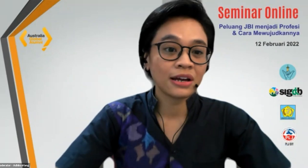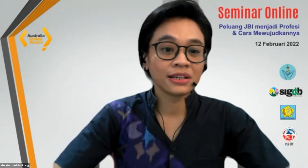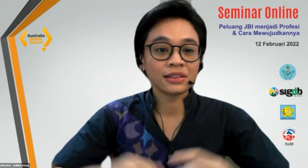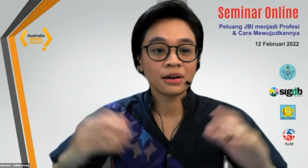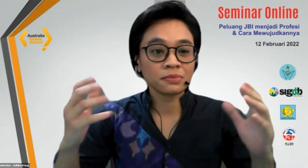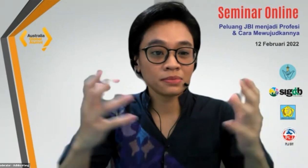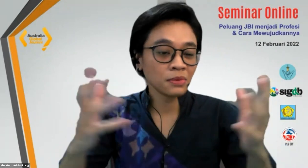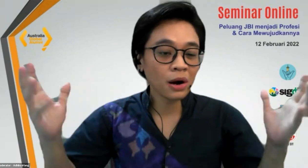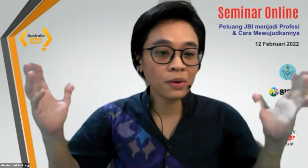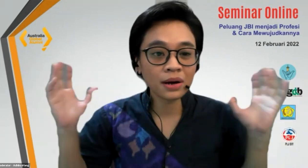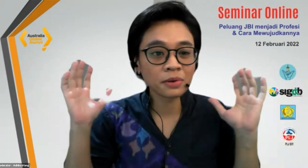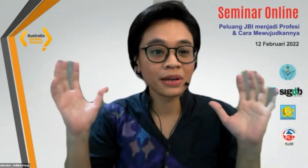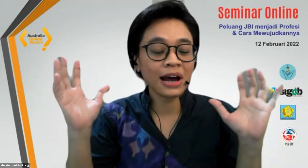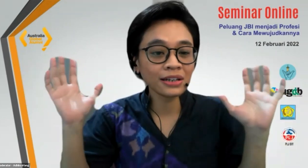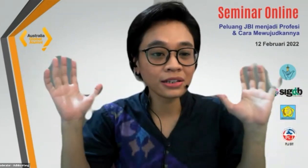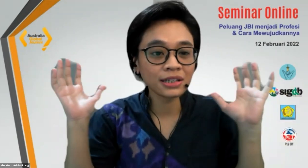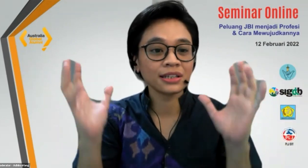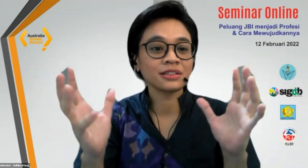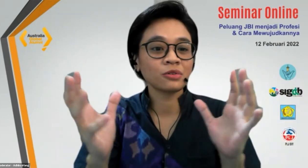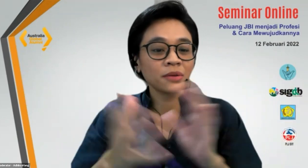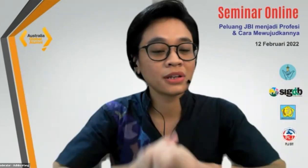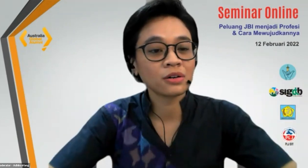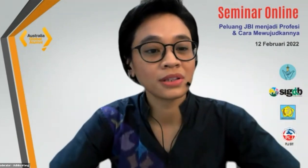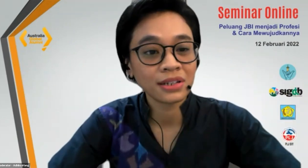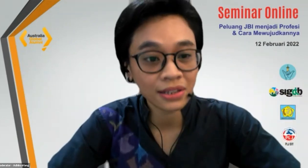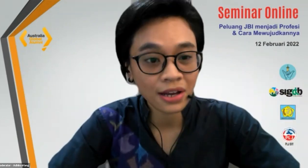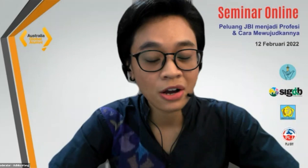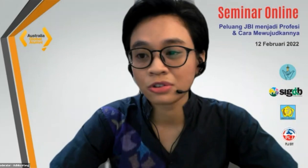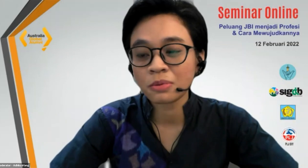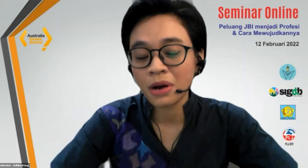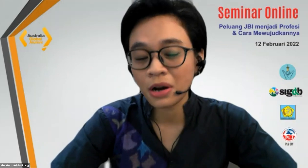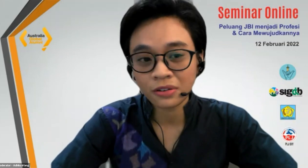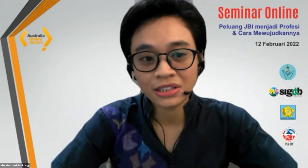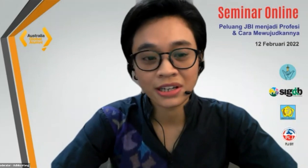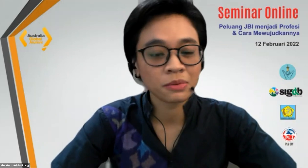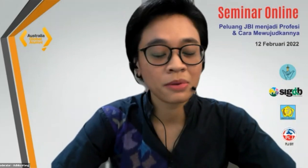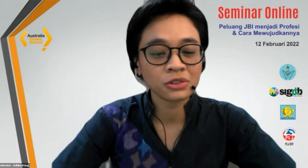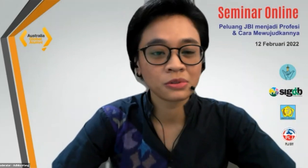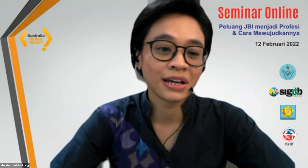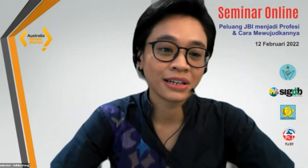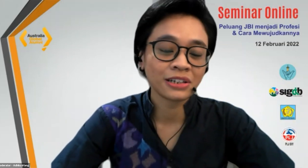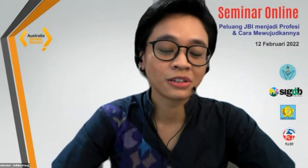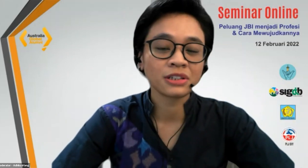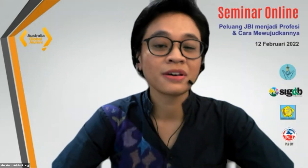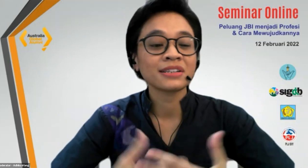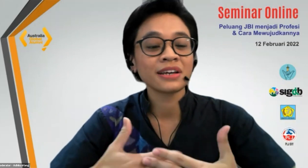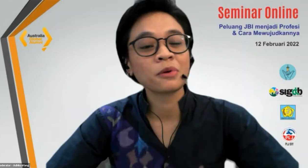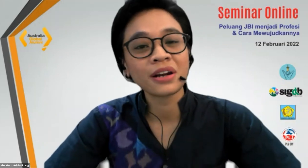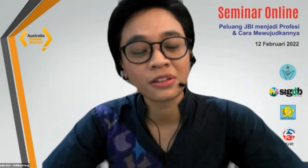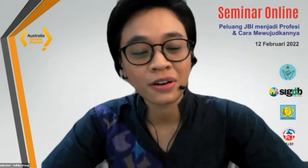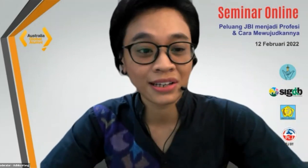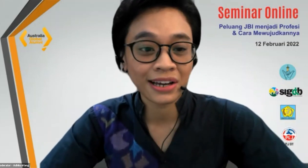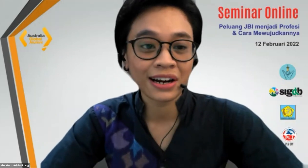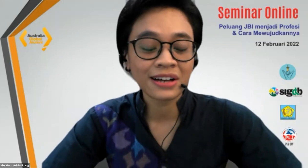wujudkan kita membawa perbedaan dan kiri kita Satukan menjadi kekuatan kita untuk membangun Indonesia yang lebih maju dan inklusif